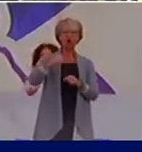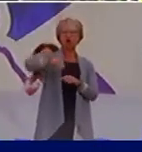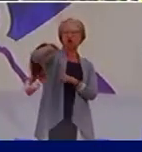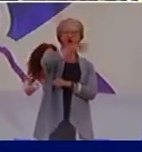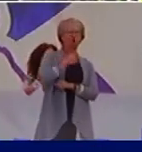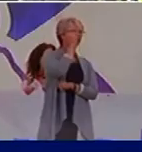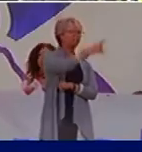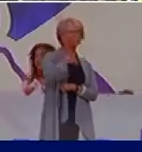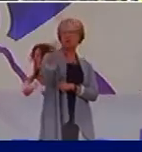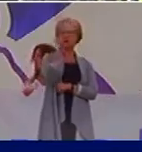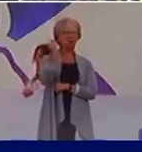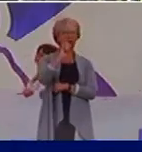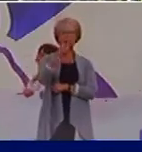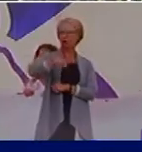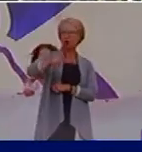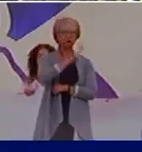non noi.